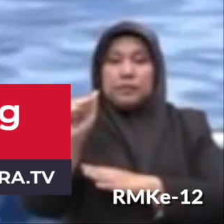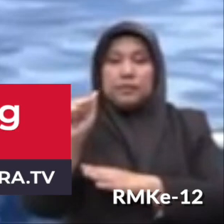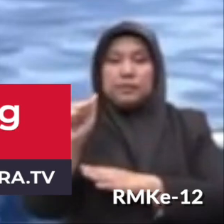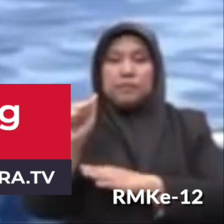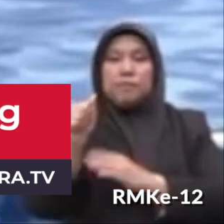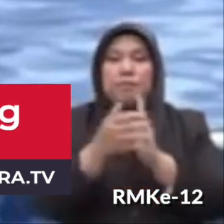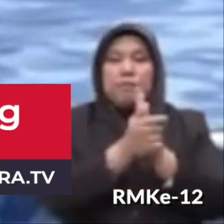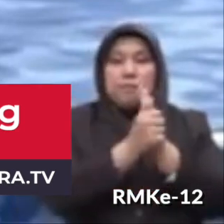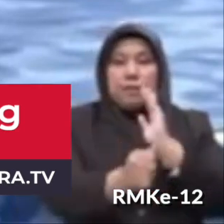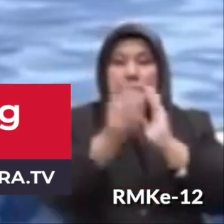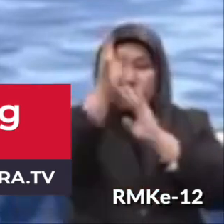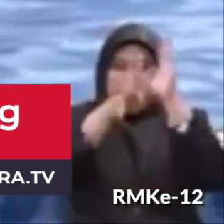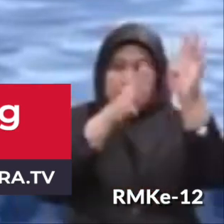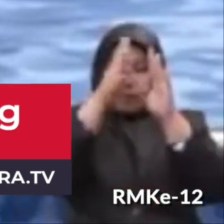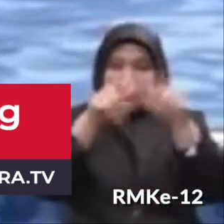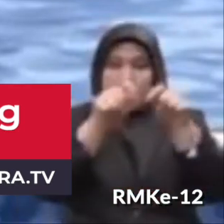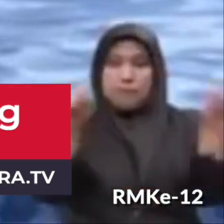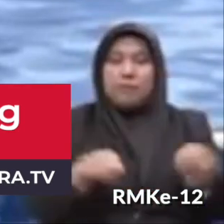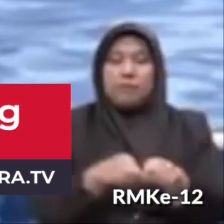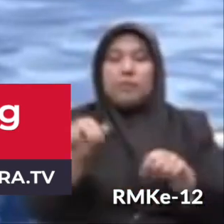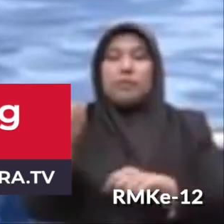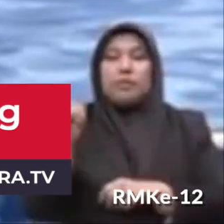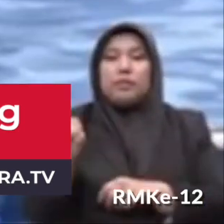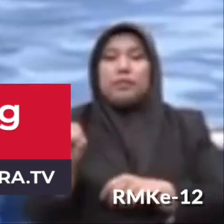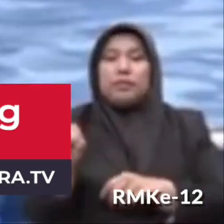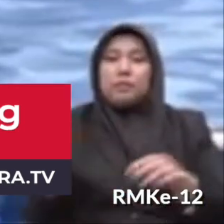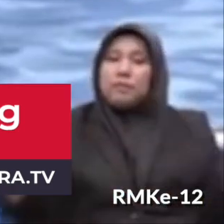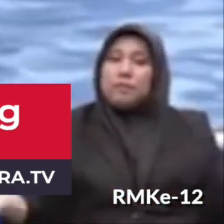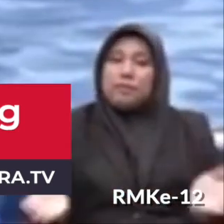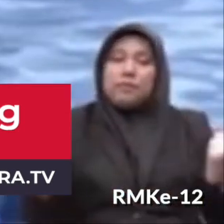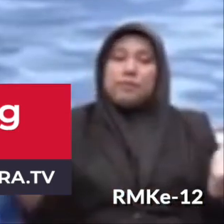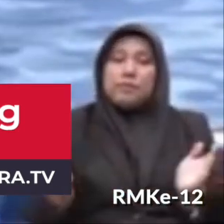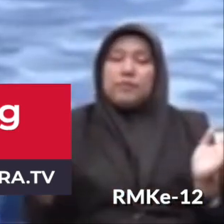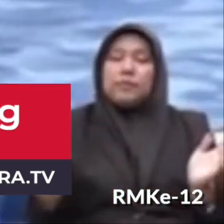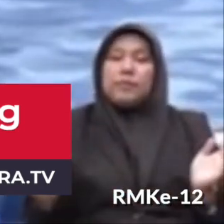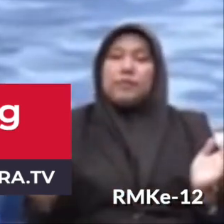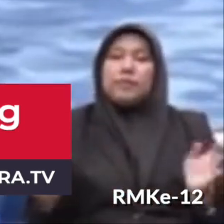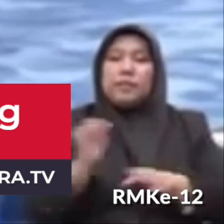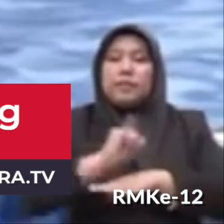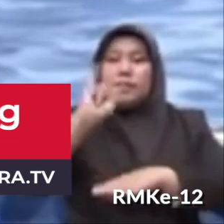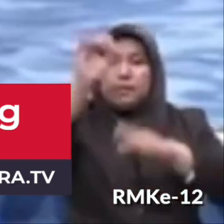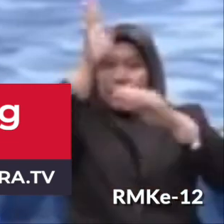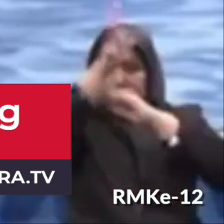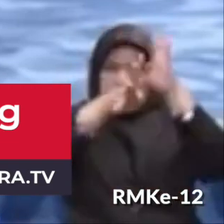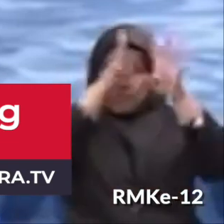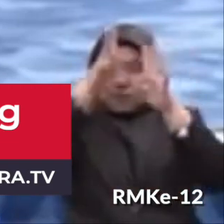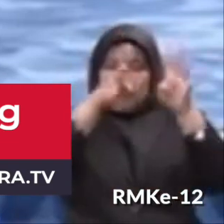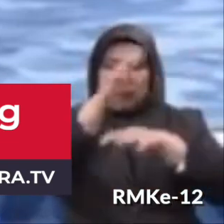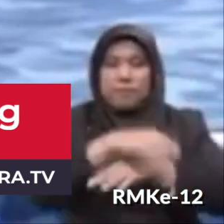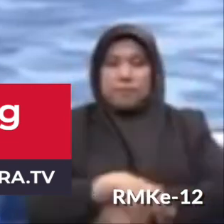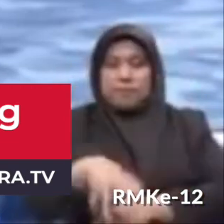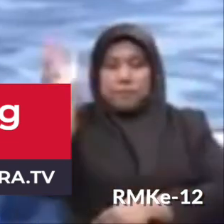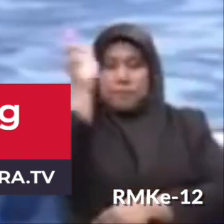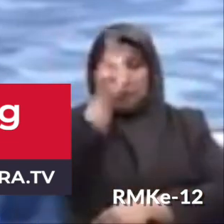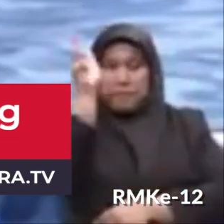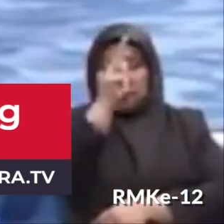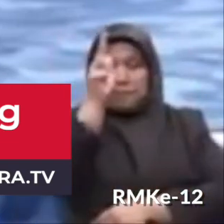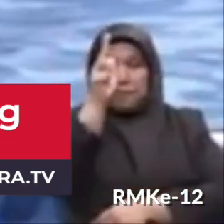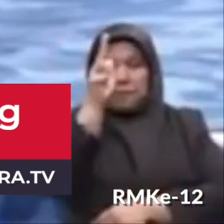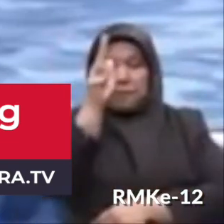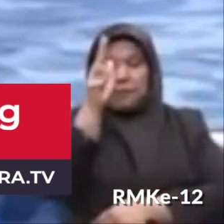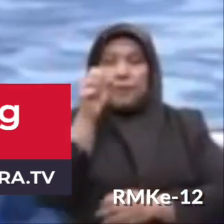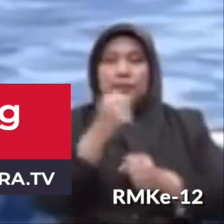kreatif tempatan bagi merancakkan lagi industri kreatif kerajaan juga menyediakan Danau